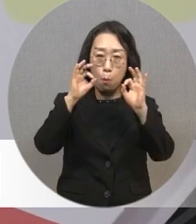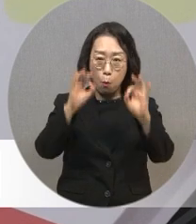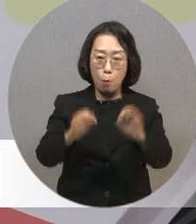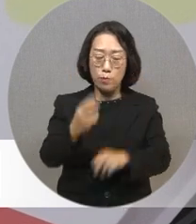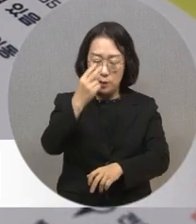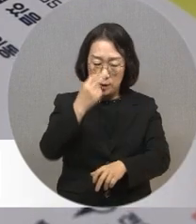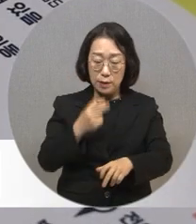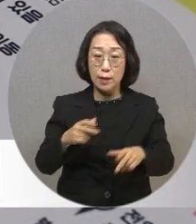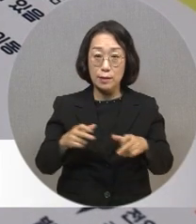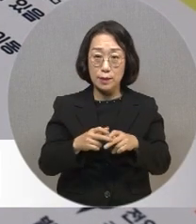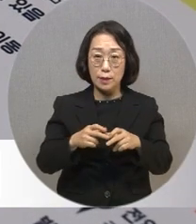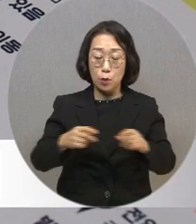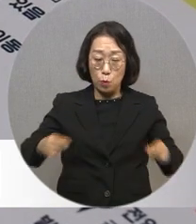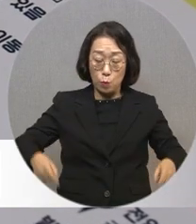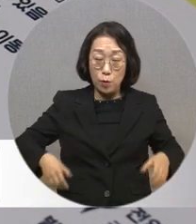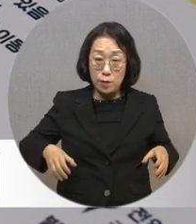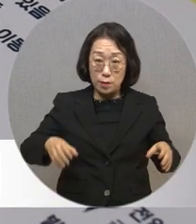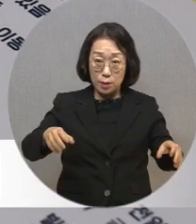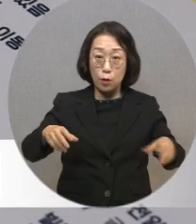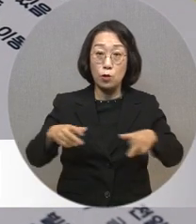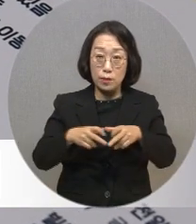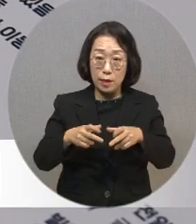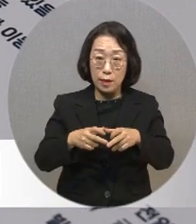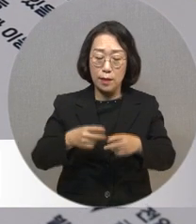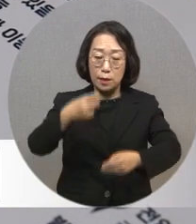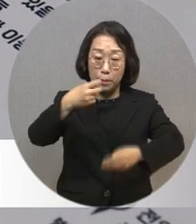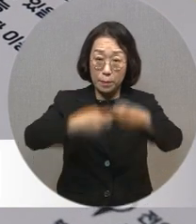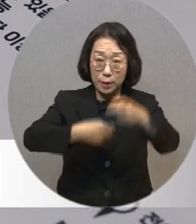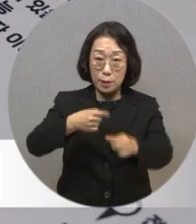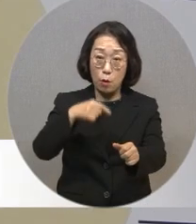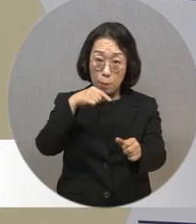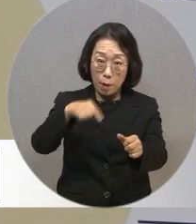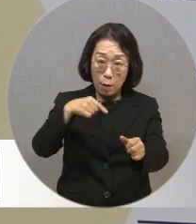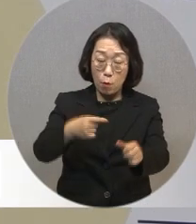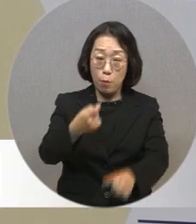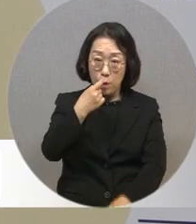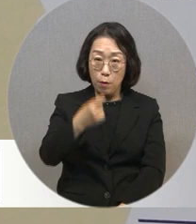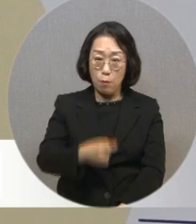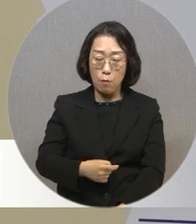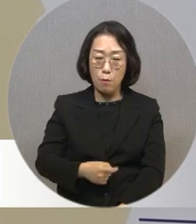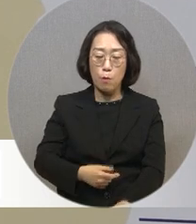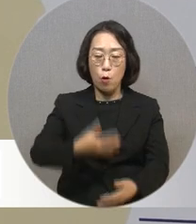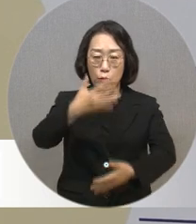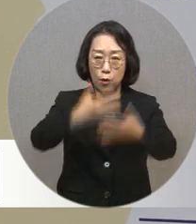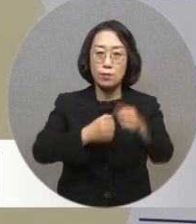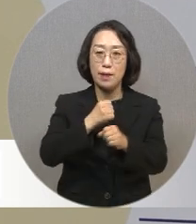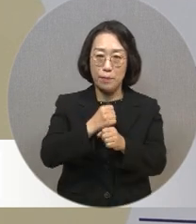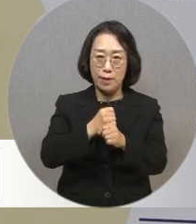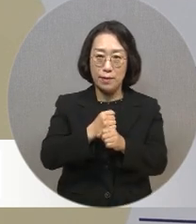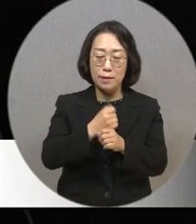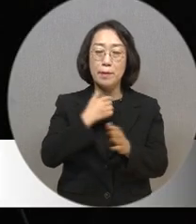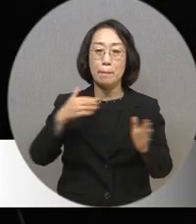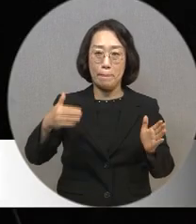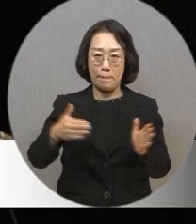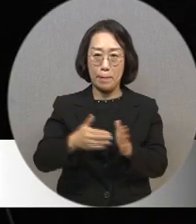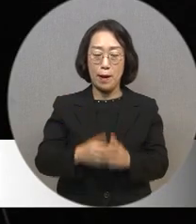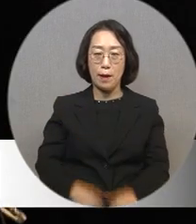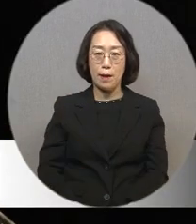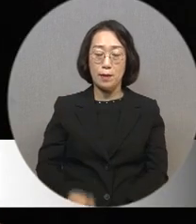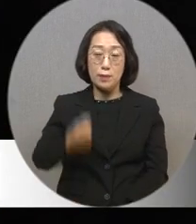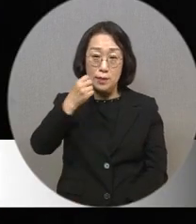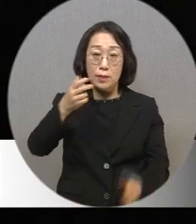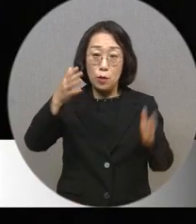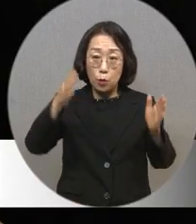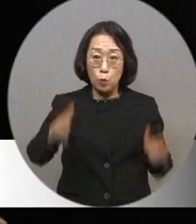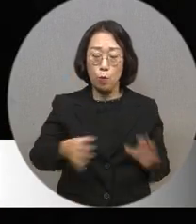시각장애인과 휠체어 사용장애인들이 미디어 예술 교육을 통해 자신들의 일상을 영상으로 담아내는 성과를 나눴습니다. 7개월